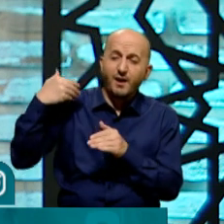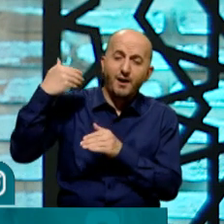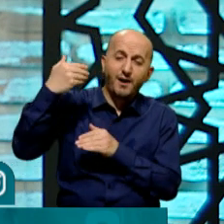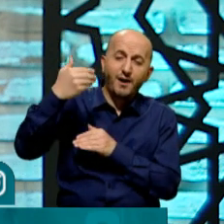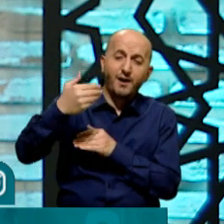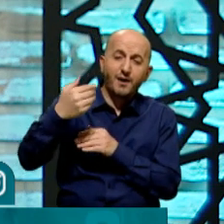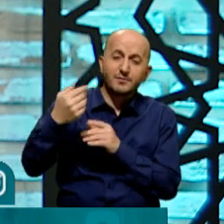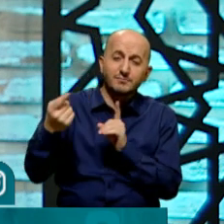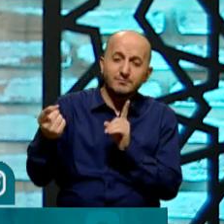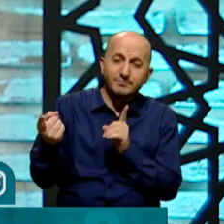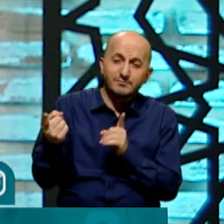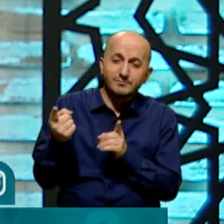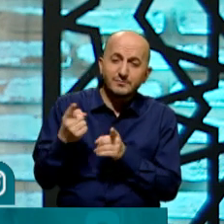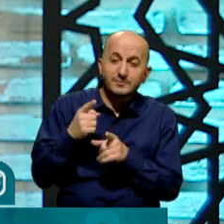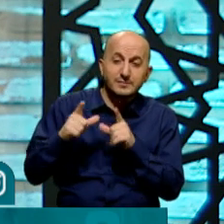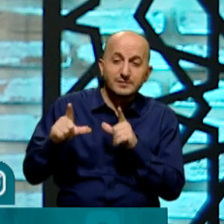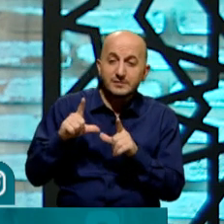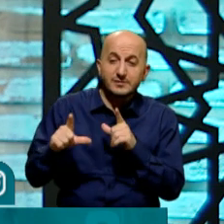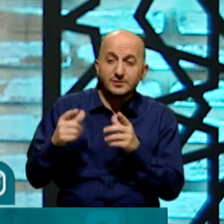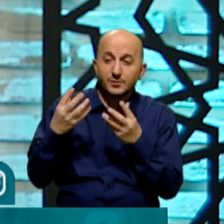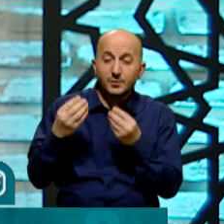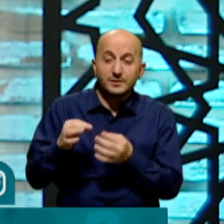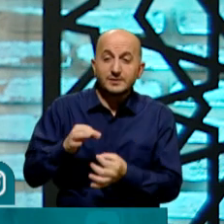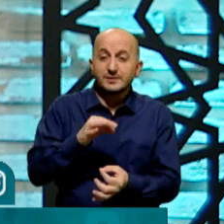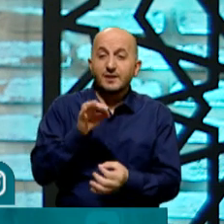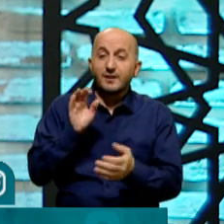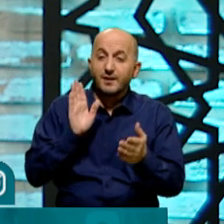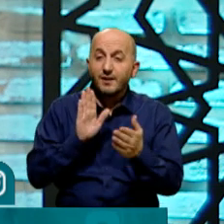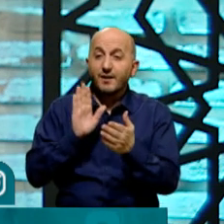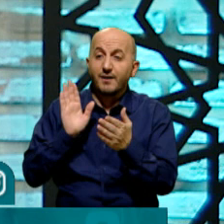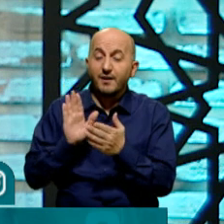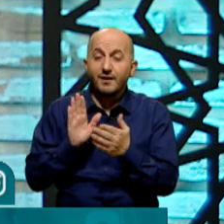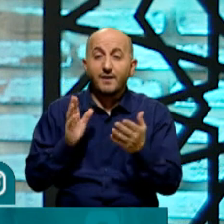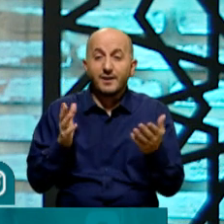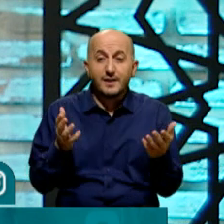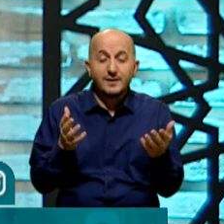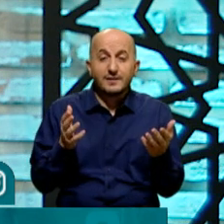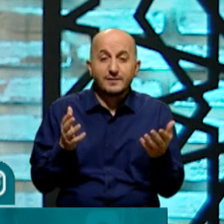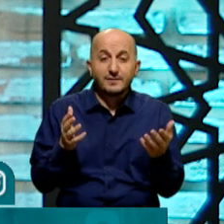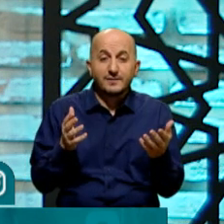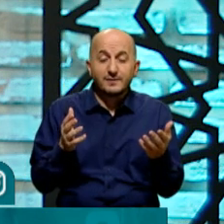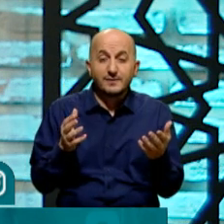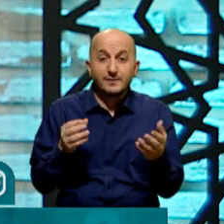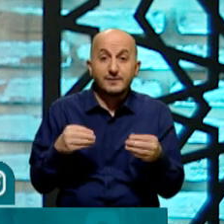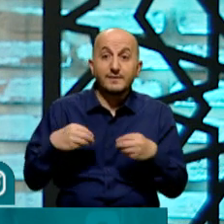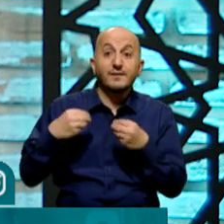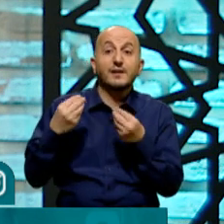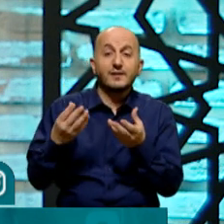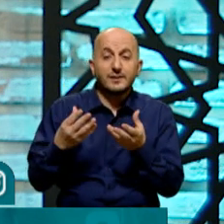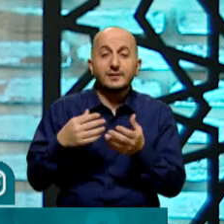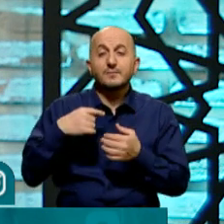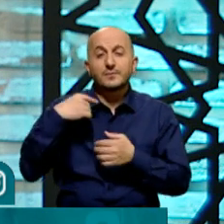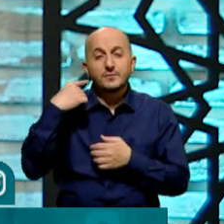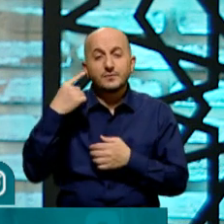sürü ihtiyaç olan insanlarla karşı karşıya geliyorsun. Ya ne ola bunlara da verseydim diyorsun.